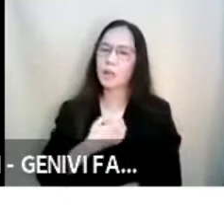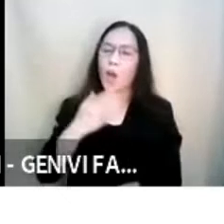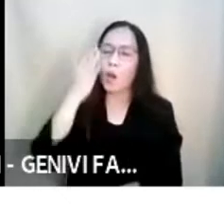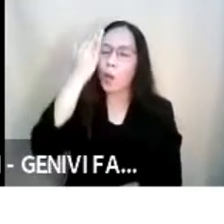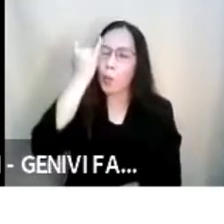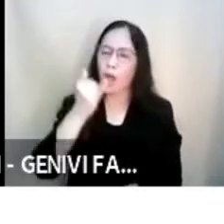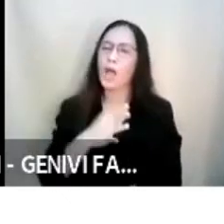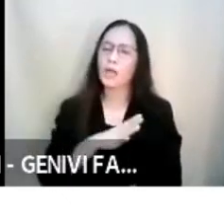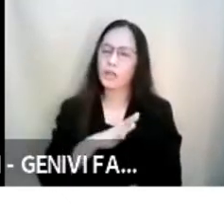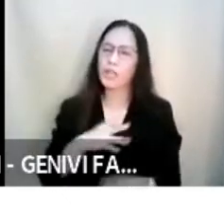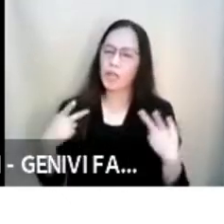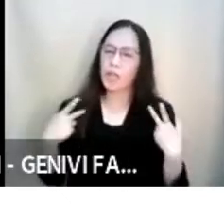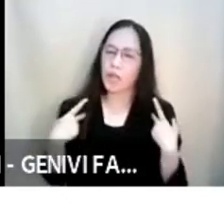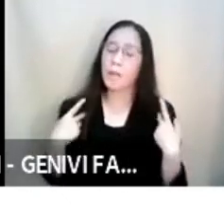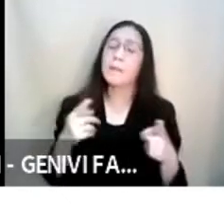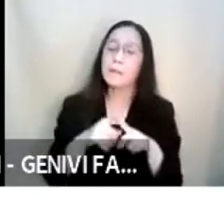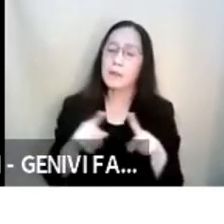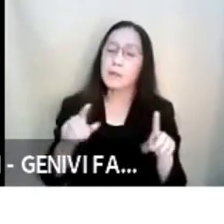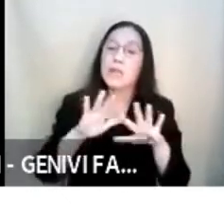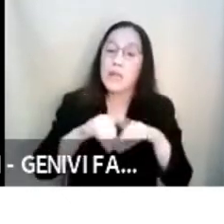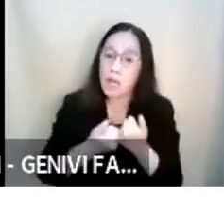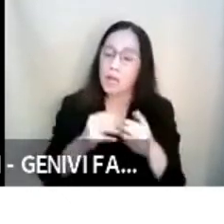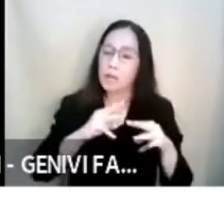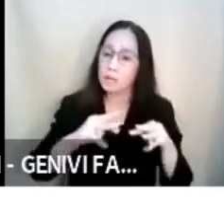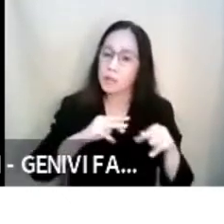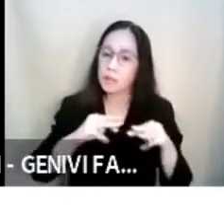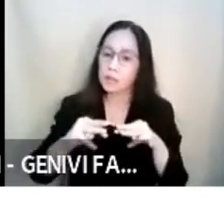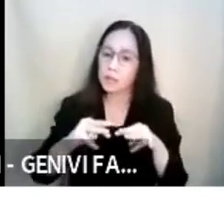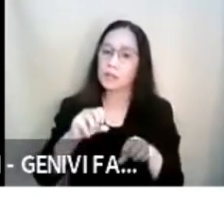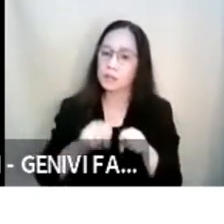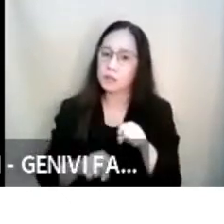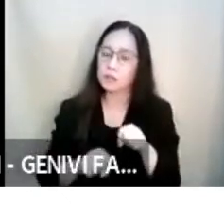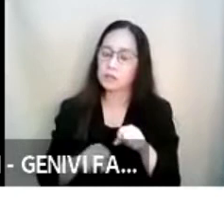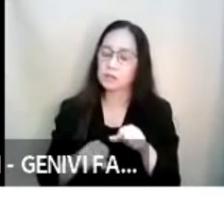but how to manage them so that they can